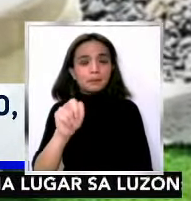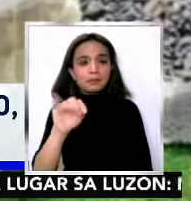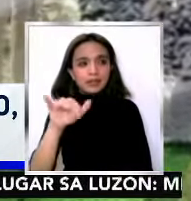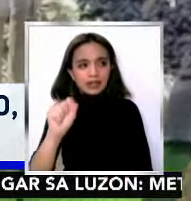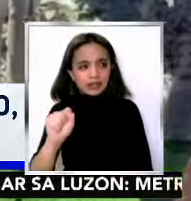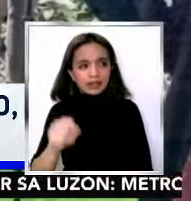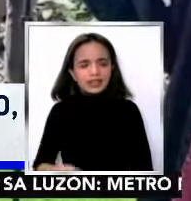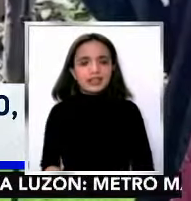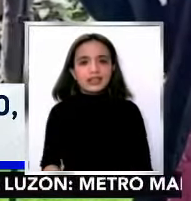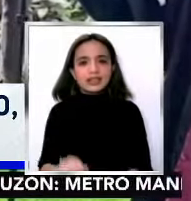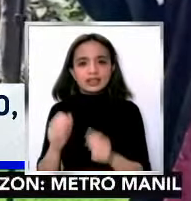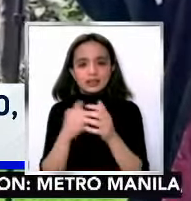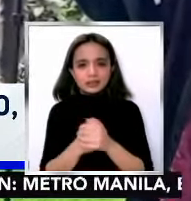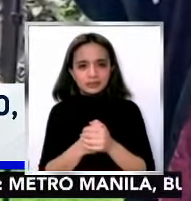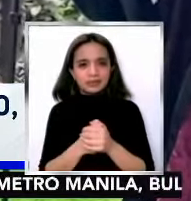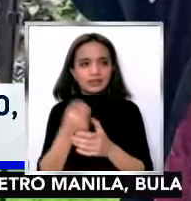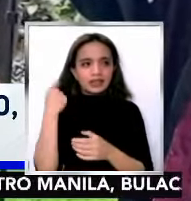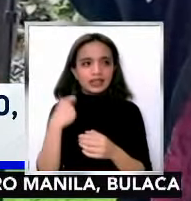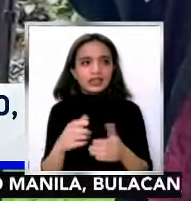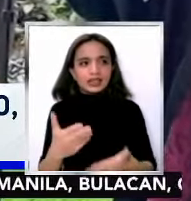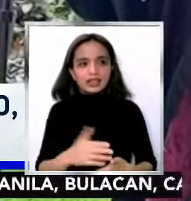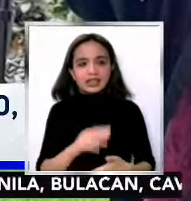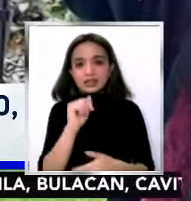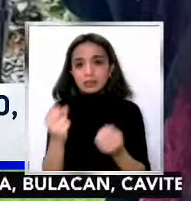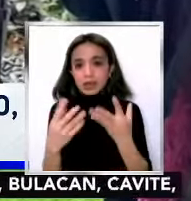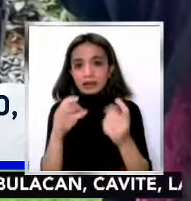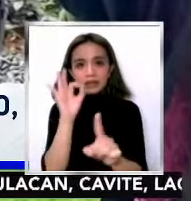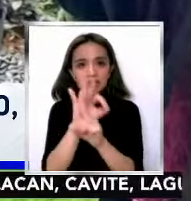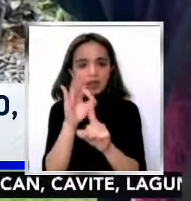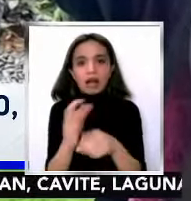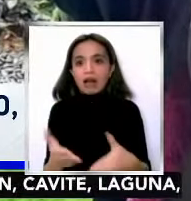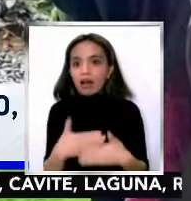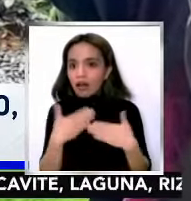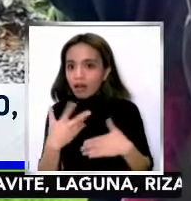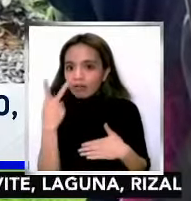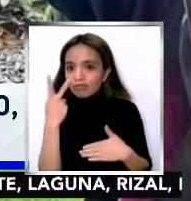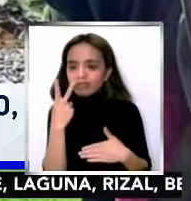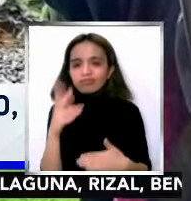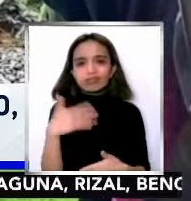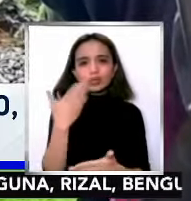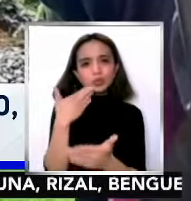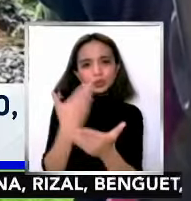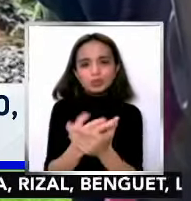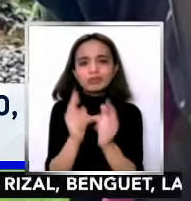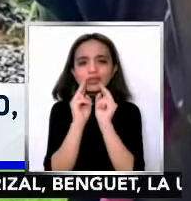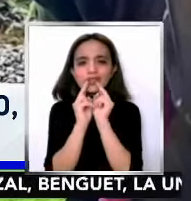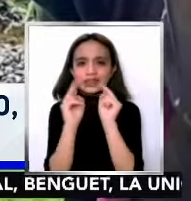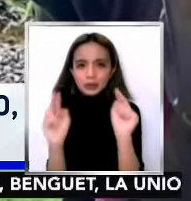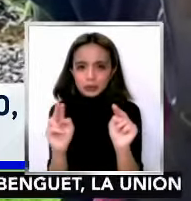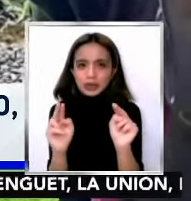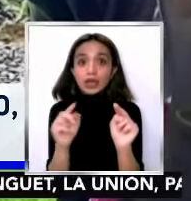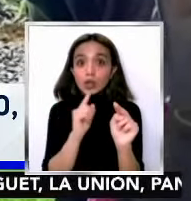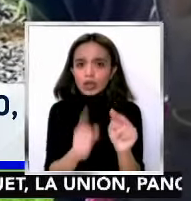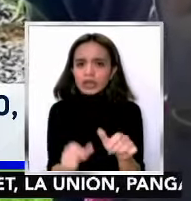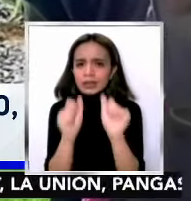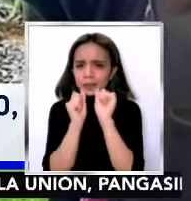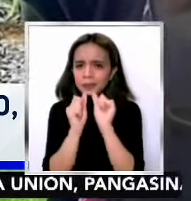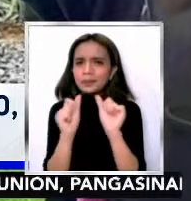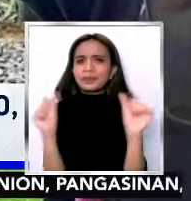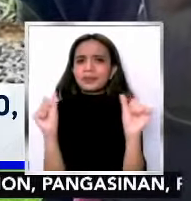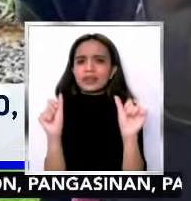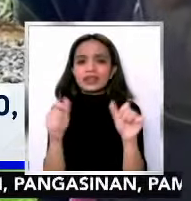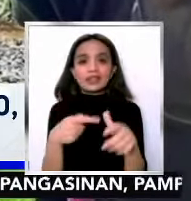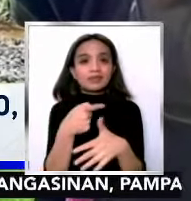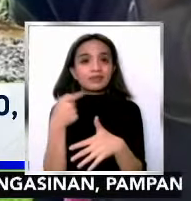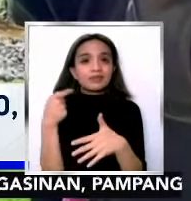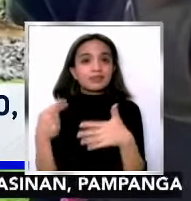din. Ikinatuwa ng maraming fans at netizens ang magandang balita. Ang official announcement at iba pang detalye,